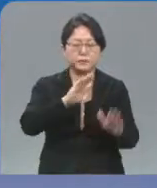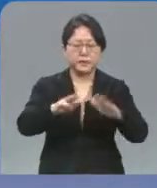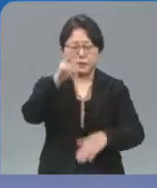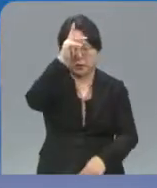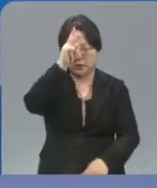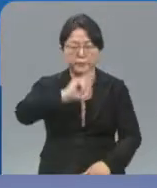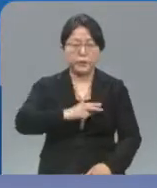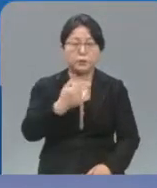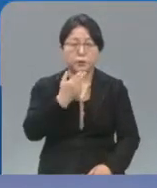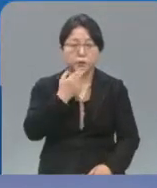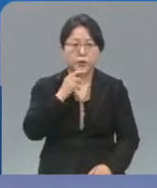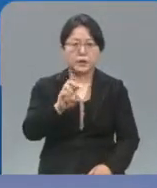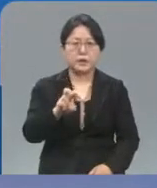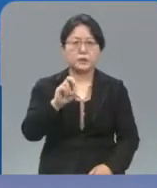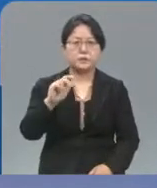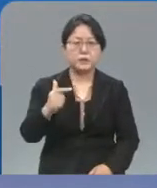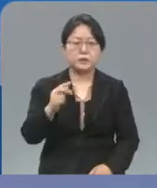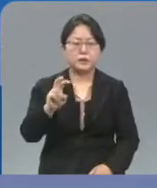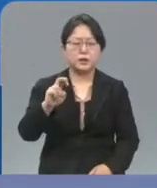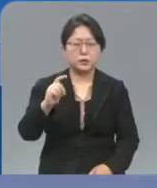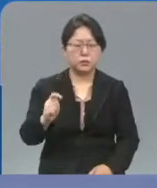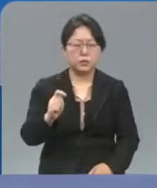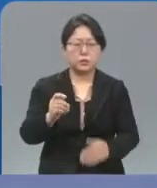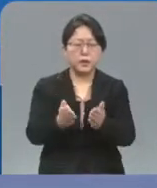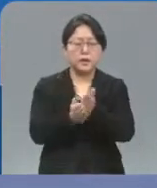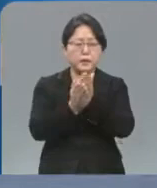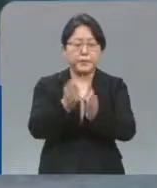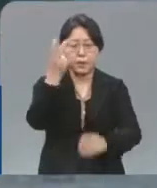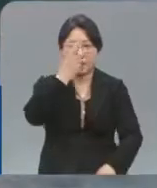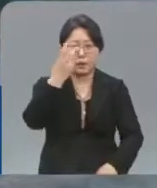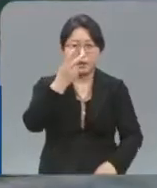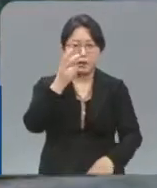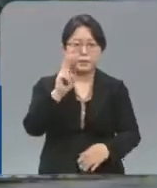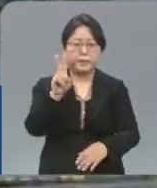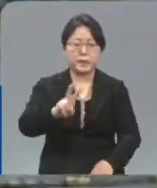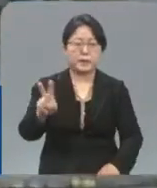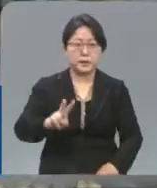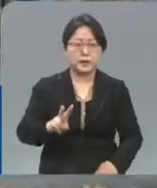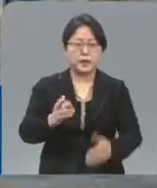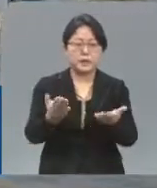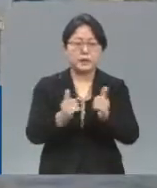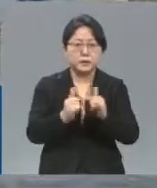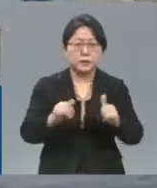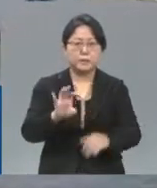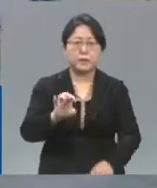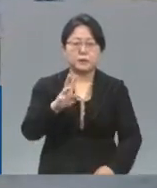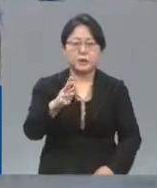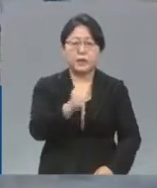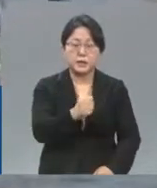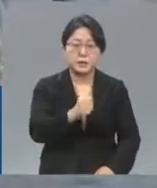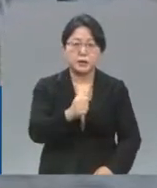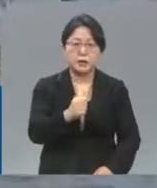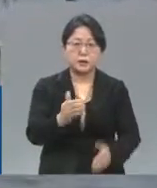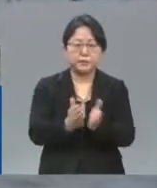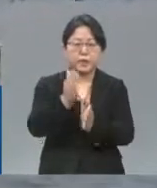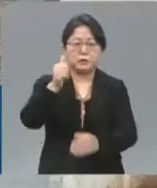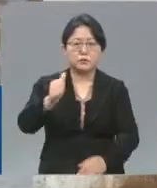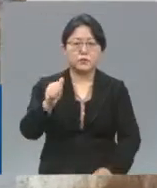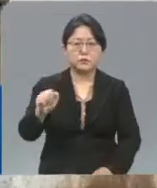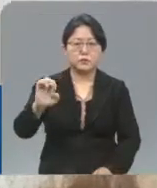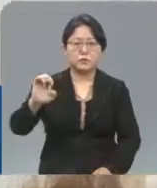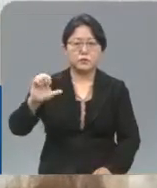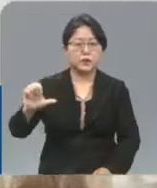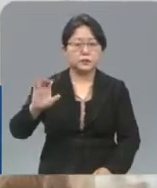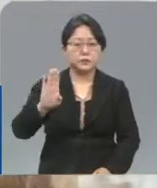여수해양경찰서는 무면허로 22톤급 양식장 관리선을 운항한 베트남 국적의 선원 44살 A씨와 선주